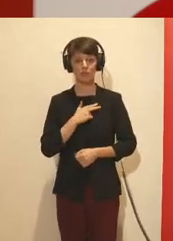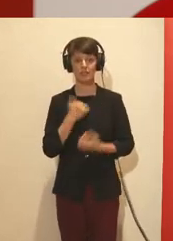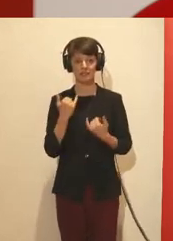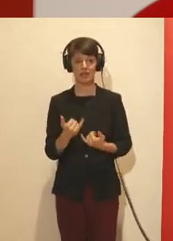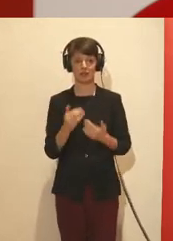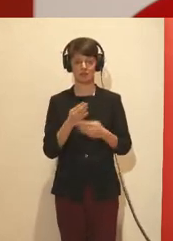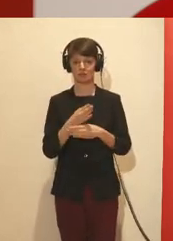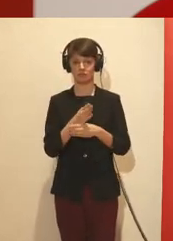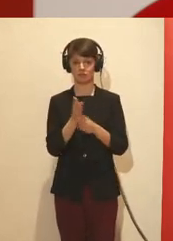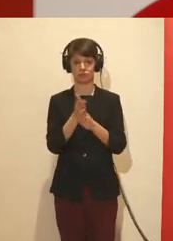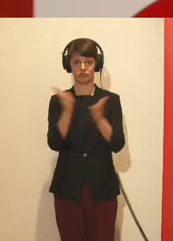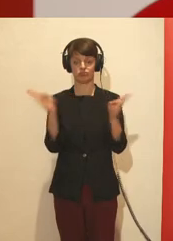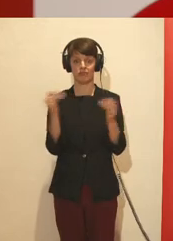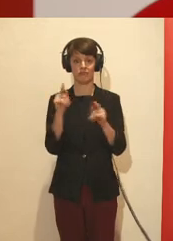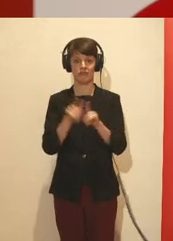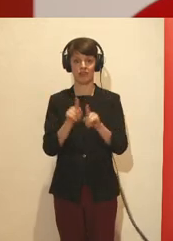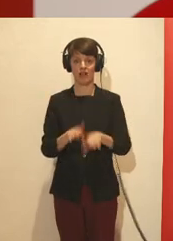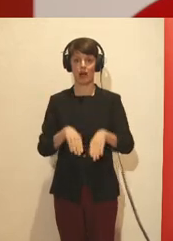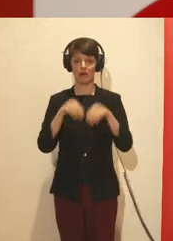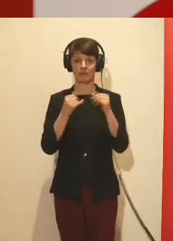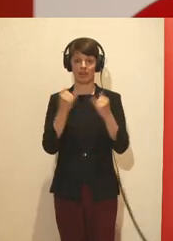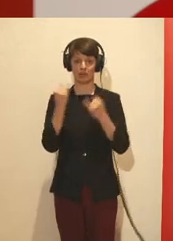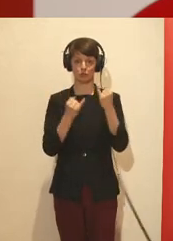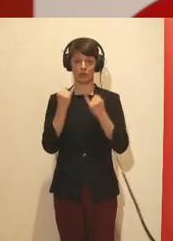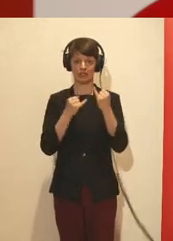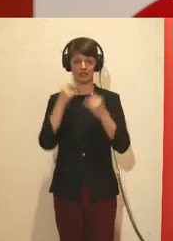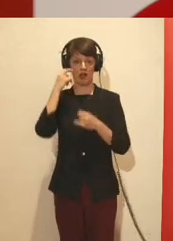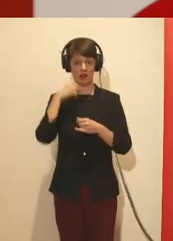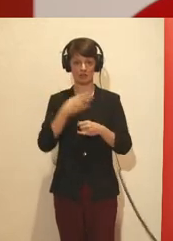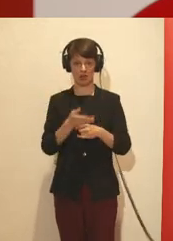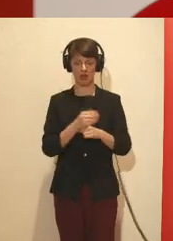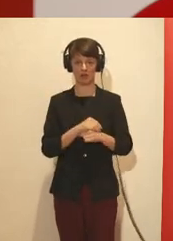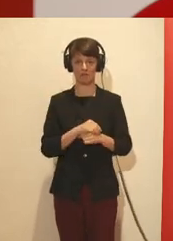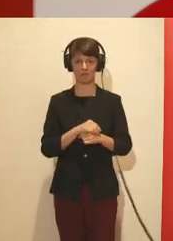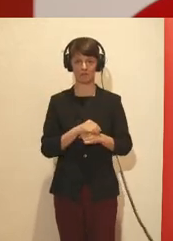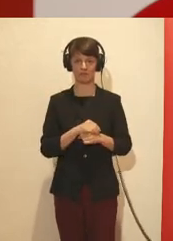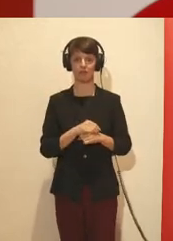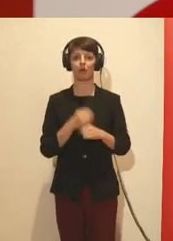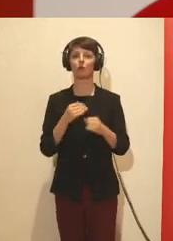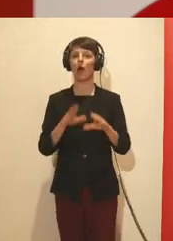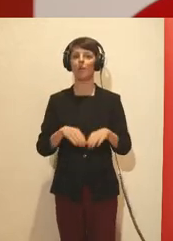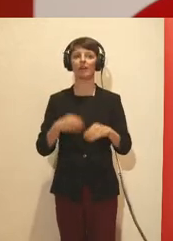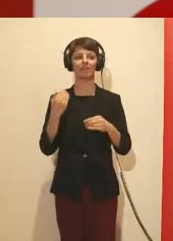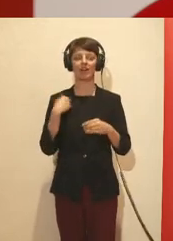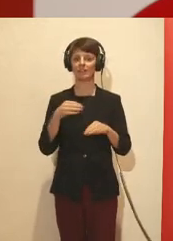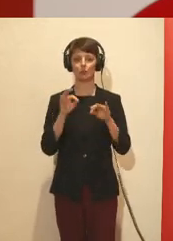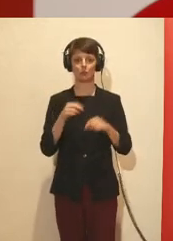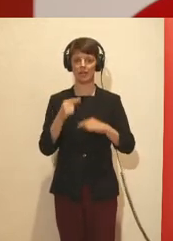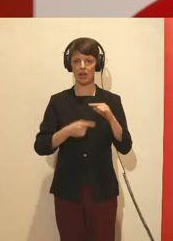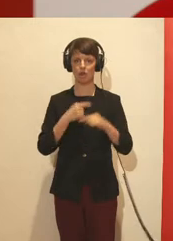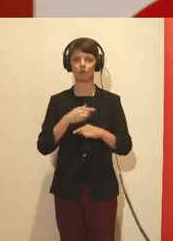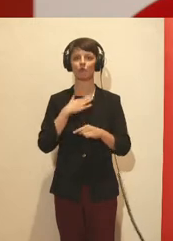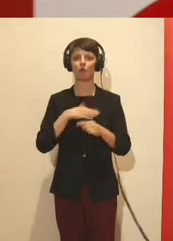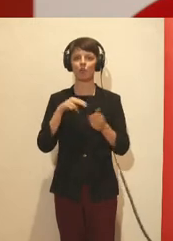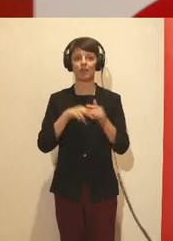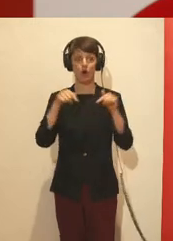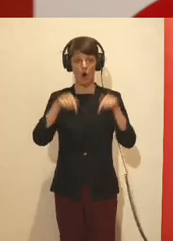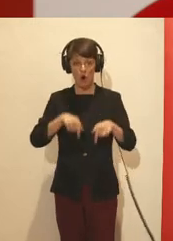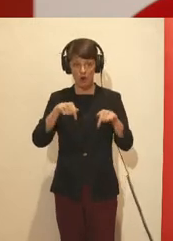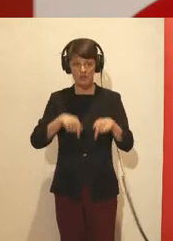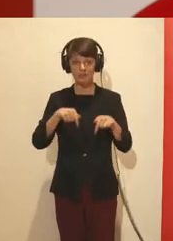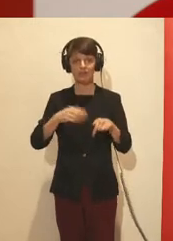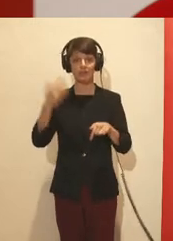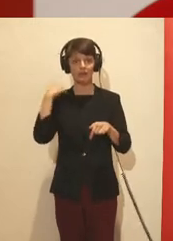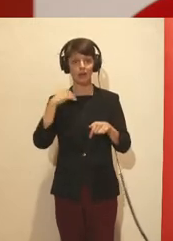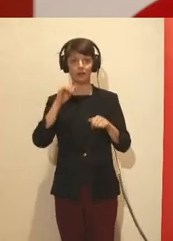wende wie am anfang der industrialisierung und da ist es am anfang auch nicht gut gelaufen den wohlstand den wir heute haben konnte